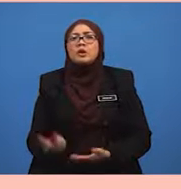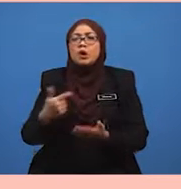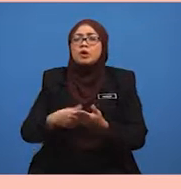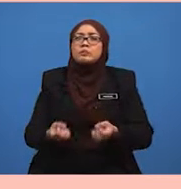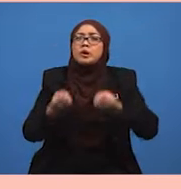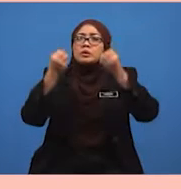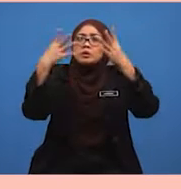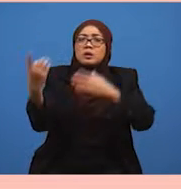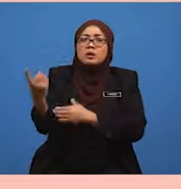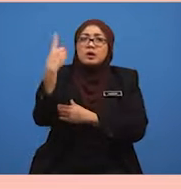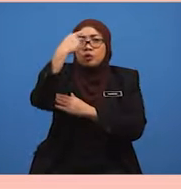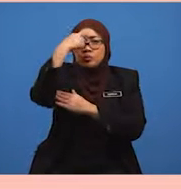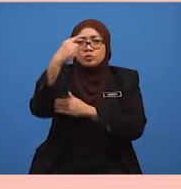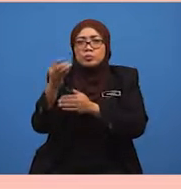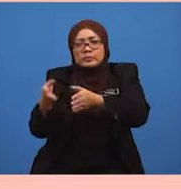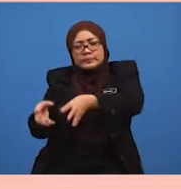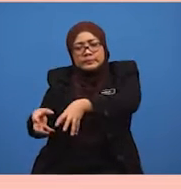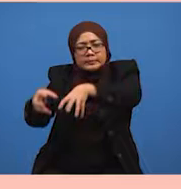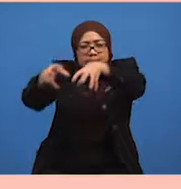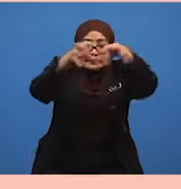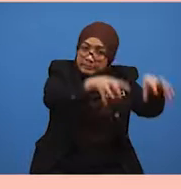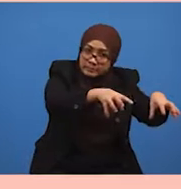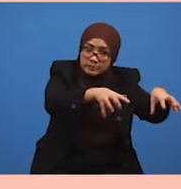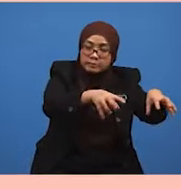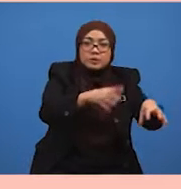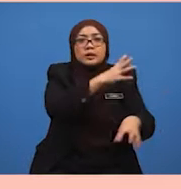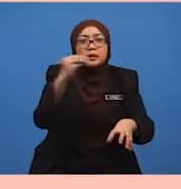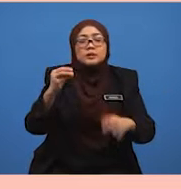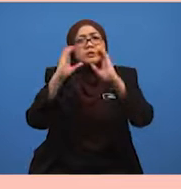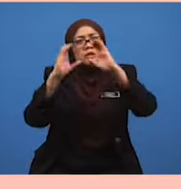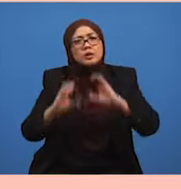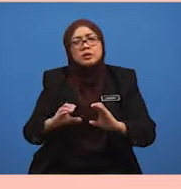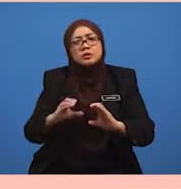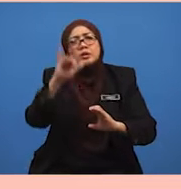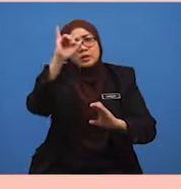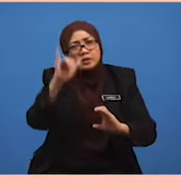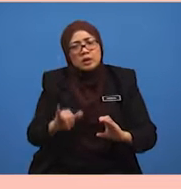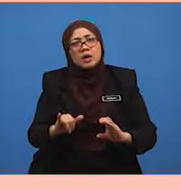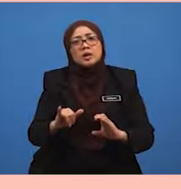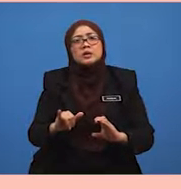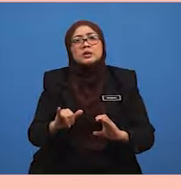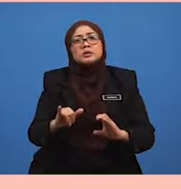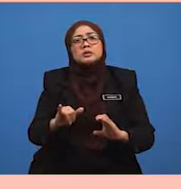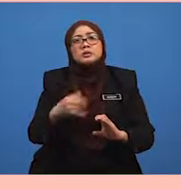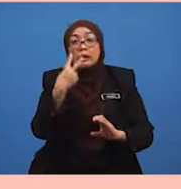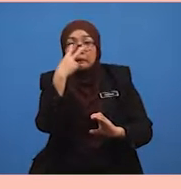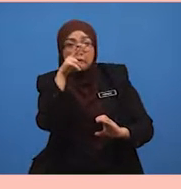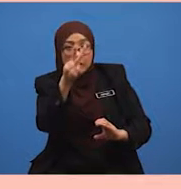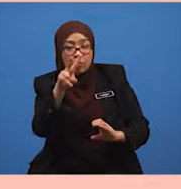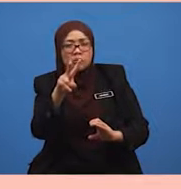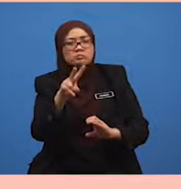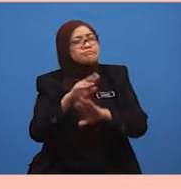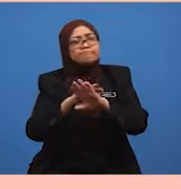batu tersebut. Cara untuk mengalihkan batu ini tidak betul dan ia akan meletihkan kita.